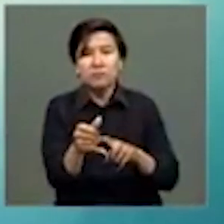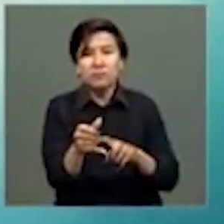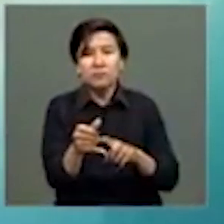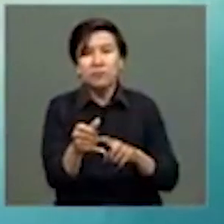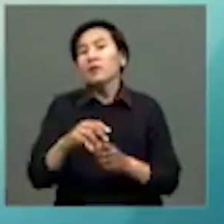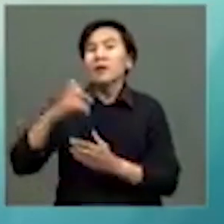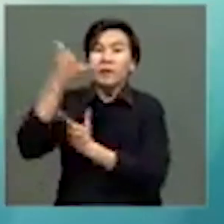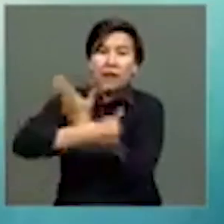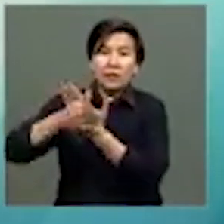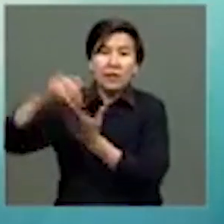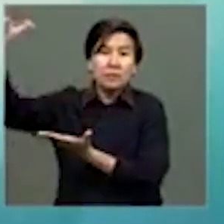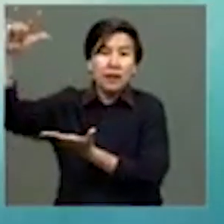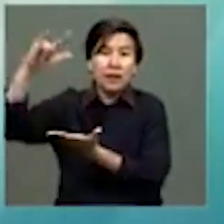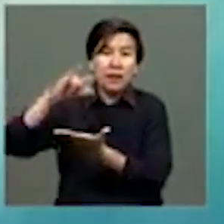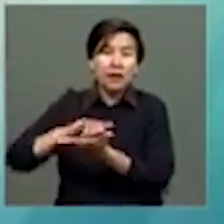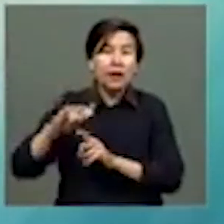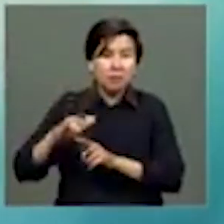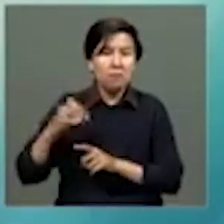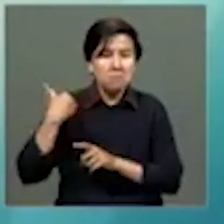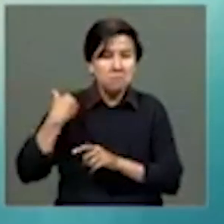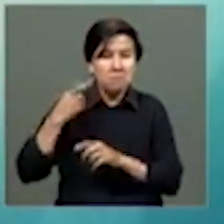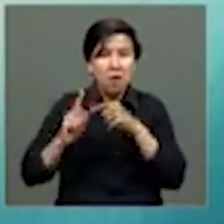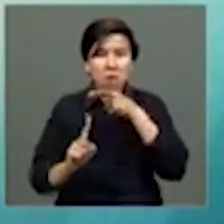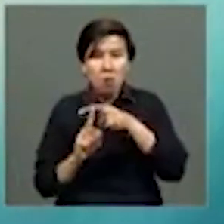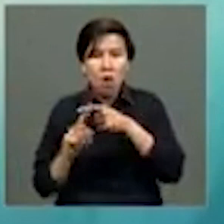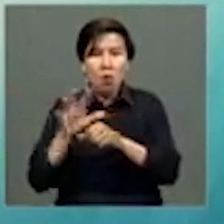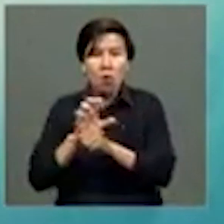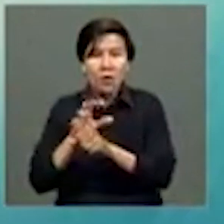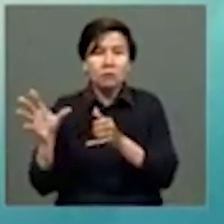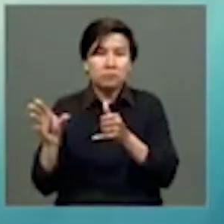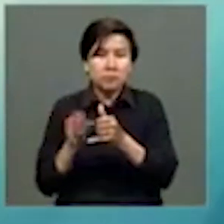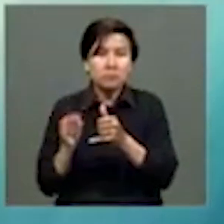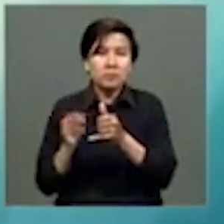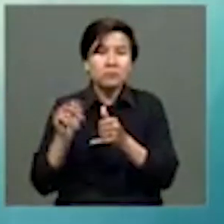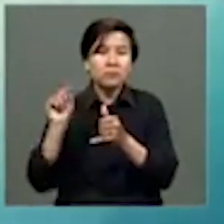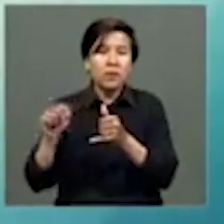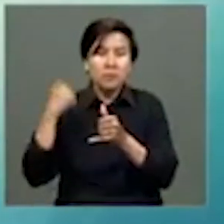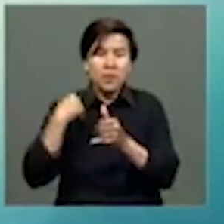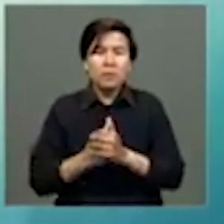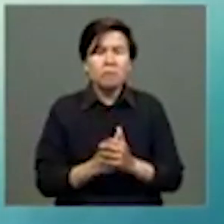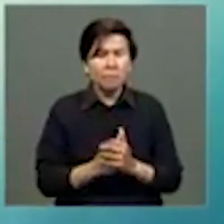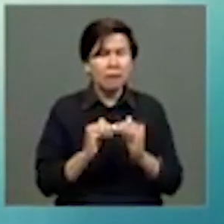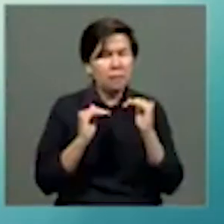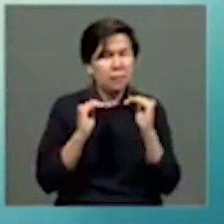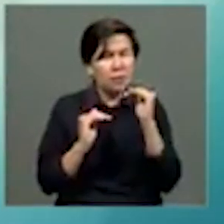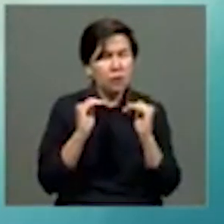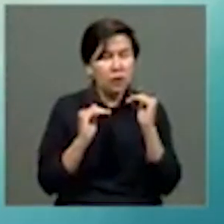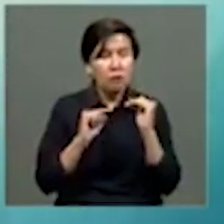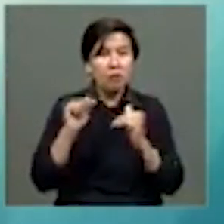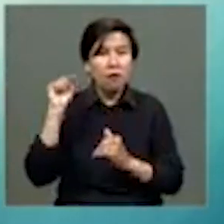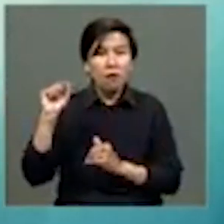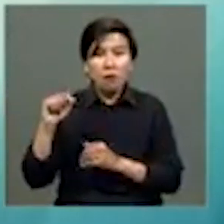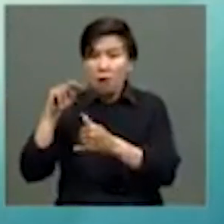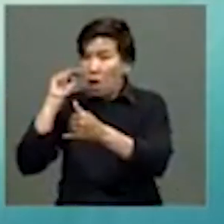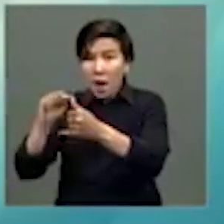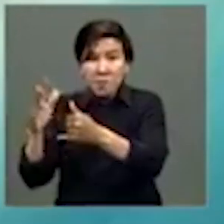ากต่างประเทศนะคะตัวเลขก็ยังมีต่อเนื่องนะคะแล้วก็อย่างเหมือนกับการติดเชื้อในประเทศเลยค่ะกลุ่มนี้ไม่มีการแสดง